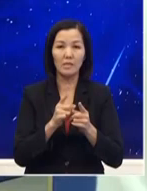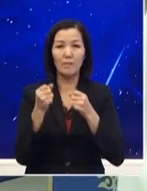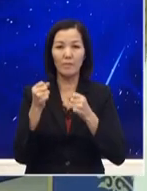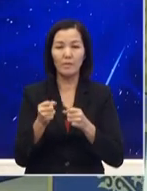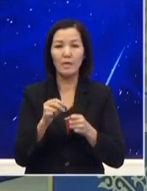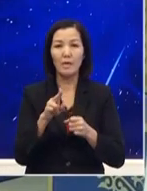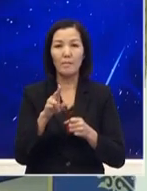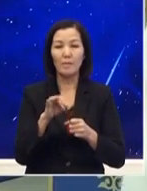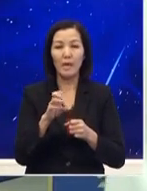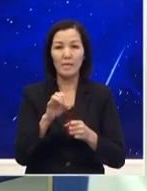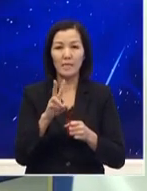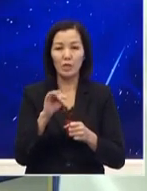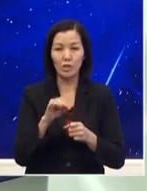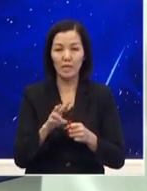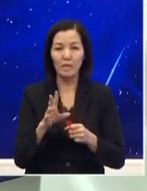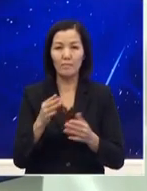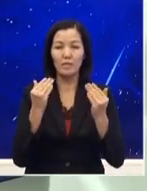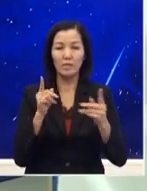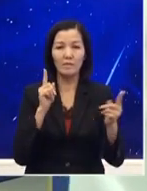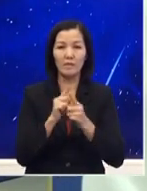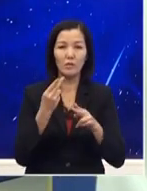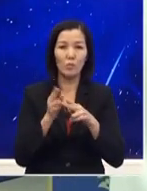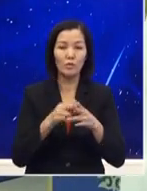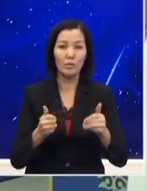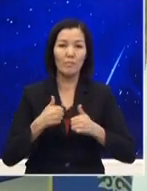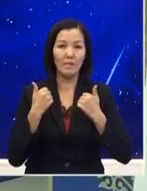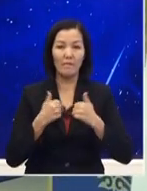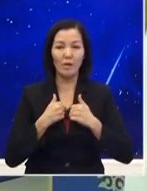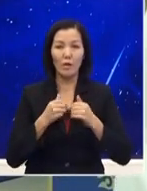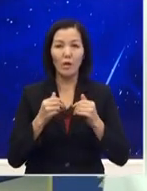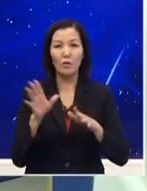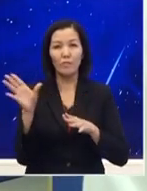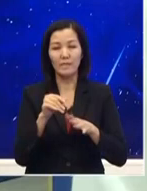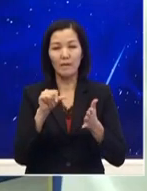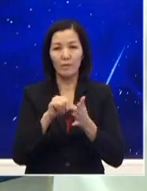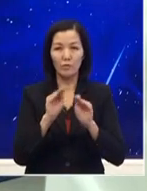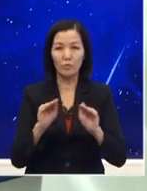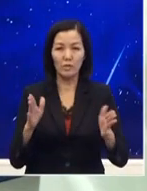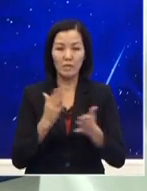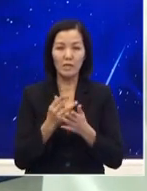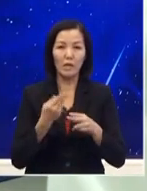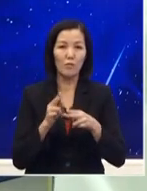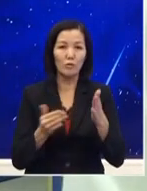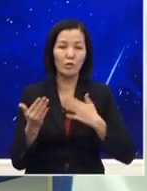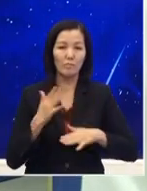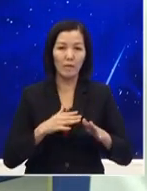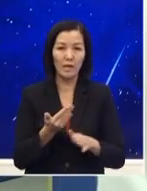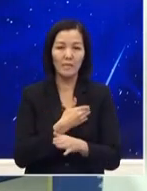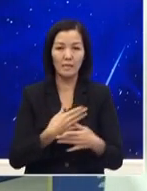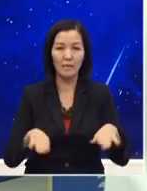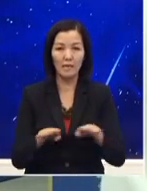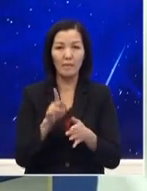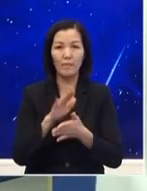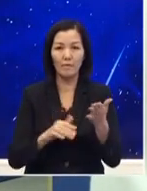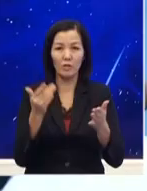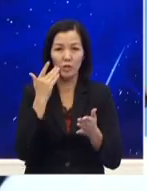ACA Promotion, Асылжаном Бакжановым. Встреча с ним очень мотивировала не только меня, но и всех присутствующих. Я бы очень хотел, чтобы подобные мероприятия